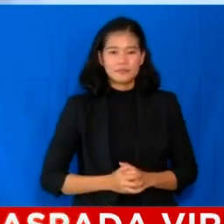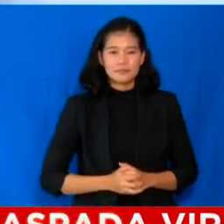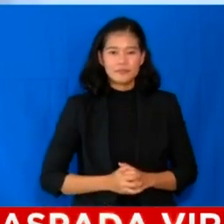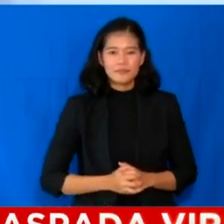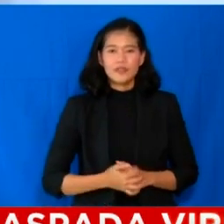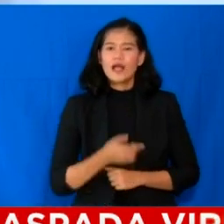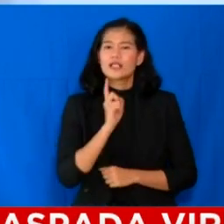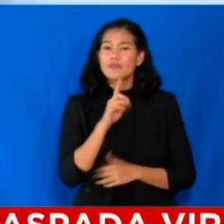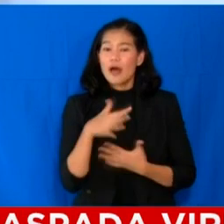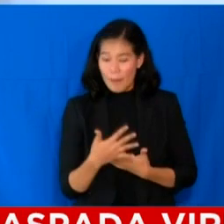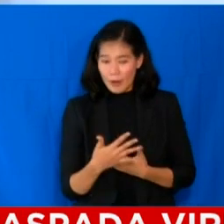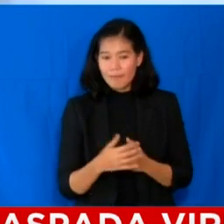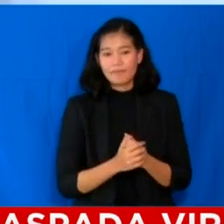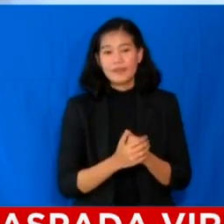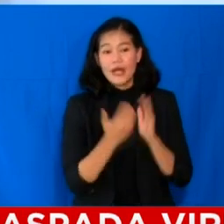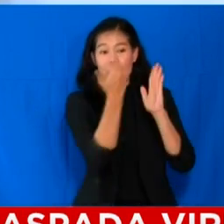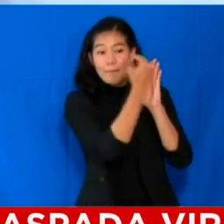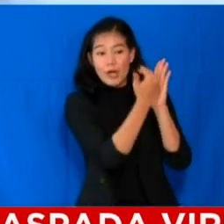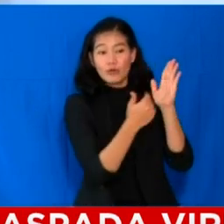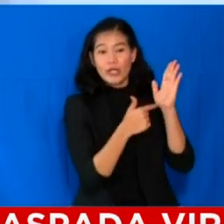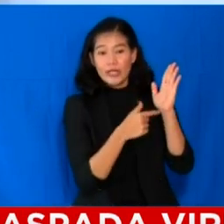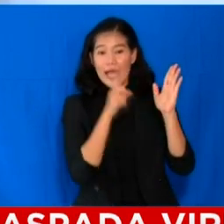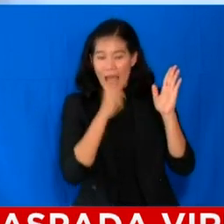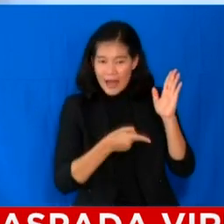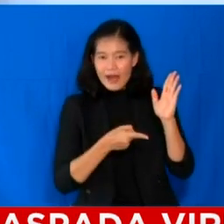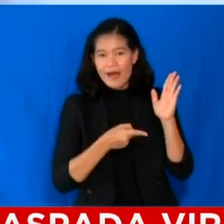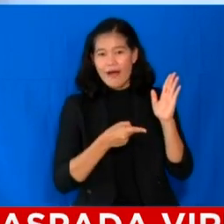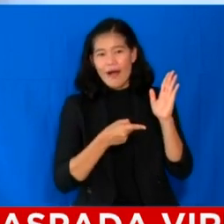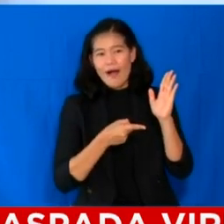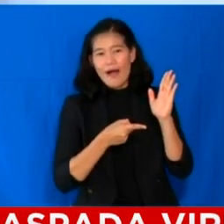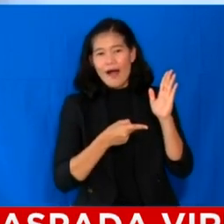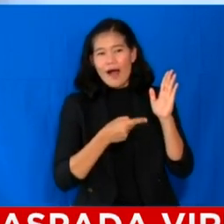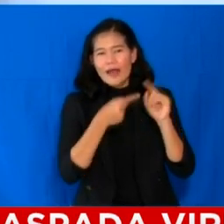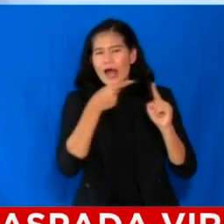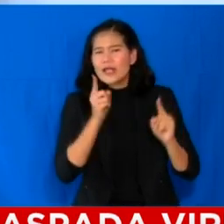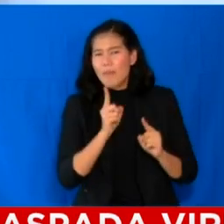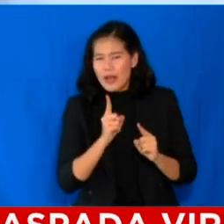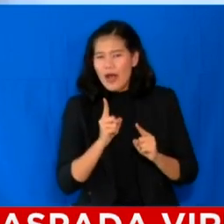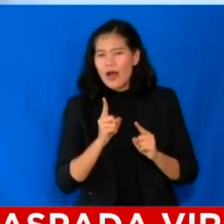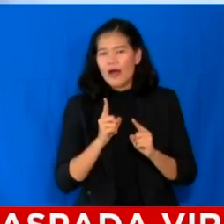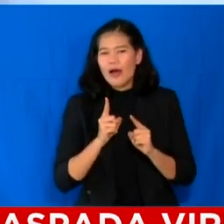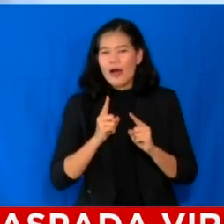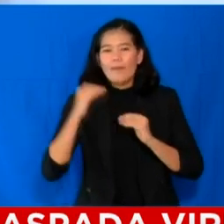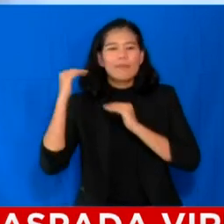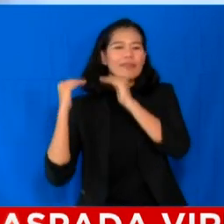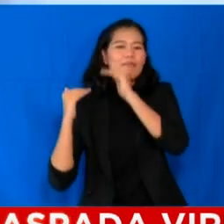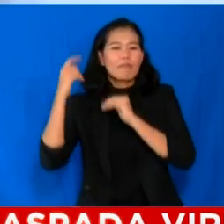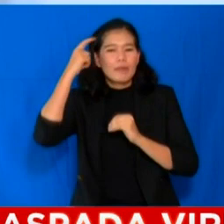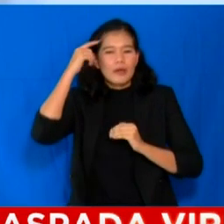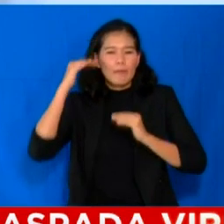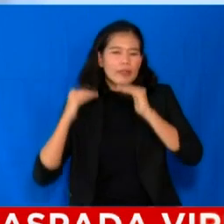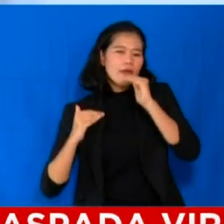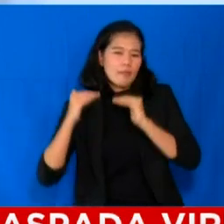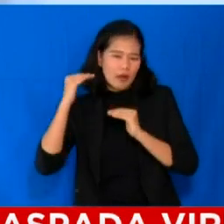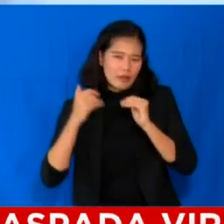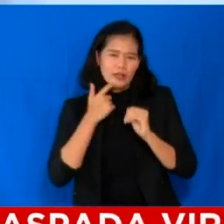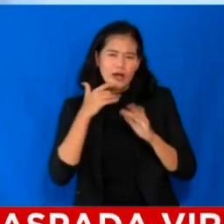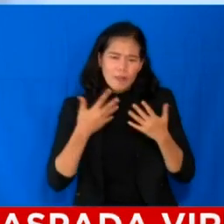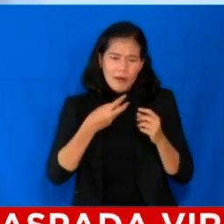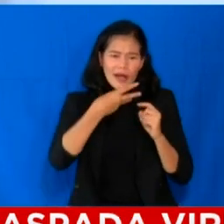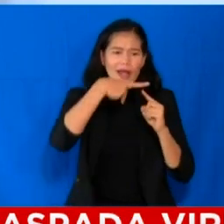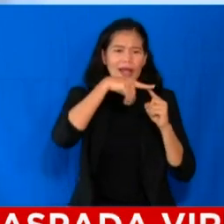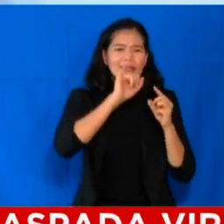karena psbb ini harus didasarkan pada pertimbangan yang lengkap konferensi menyangkut epidemiologis